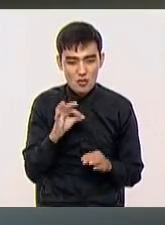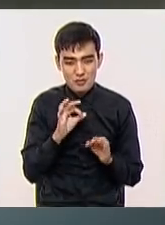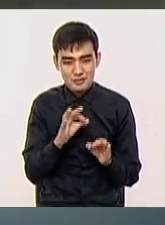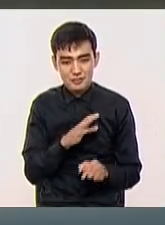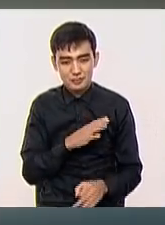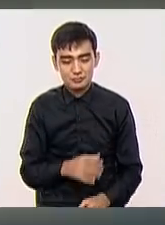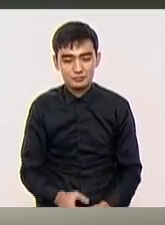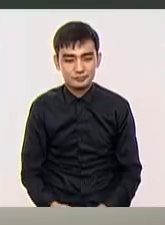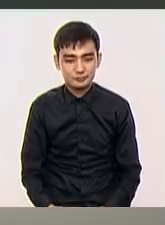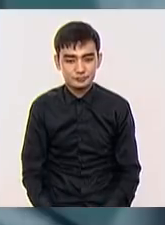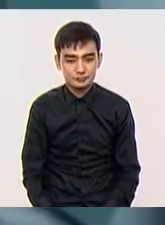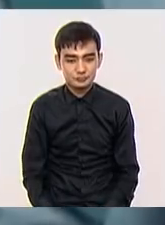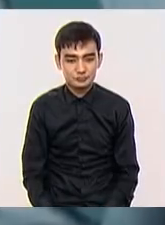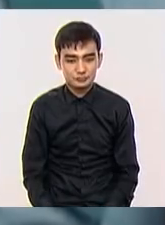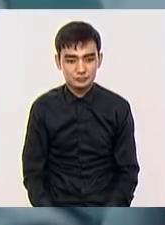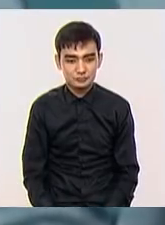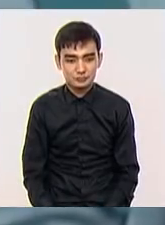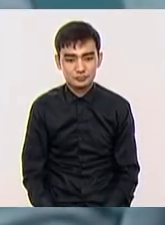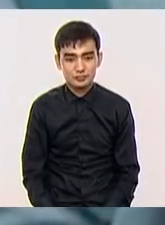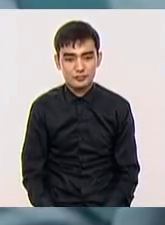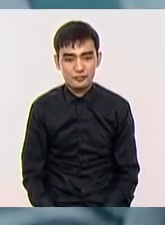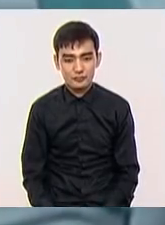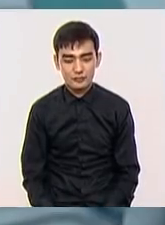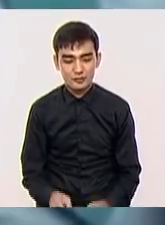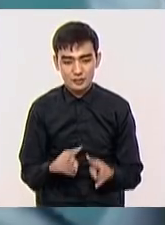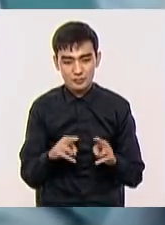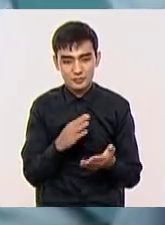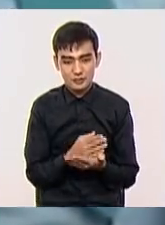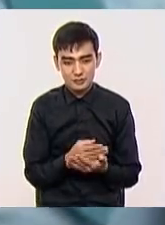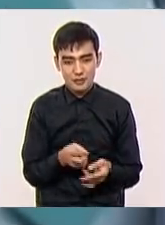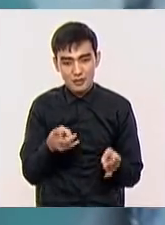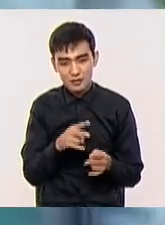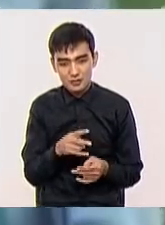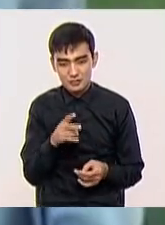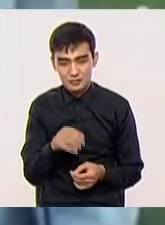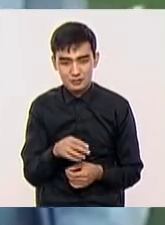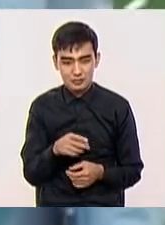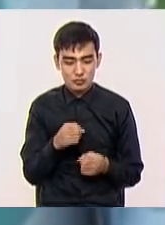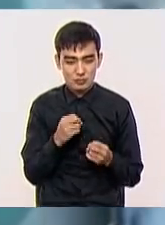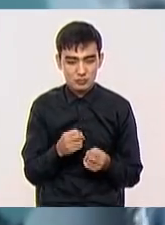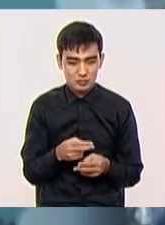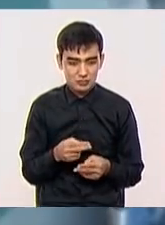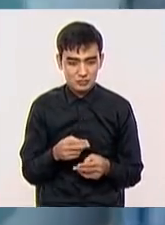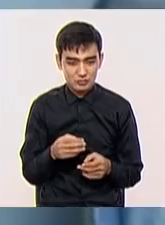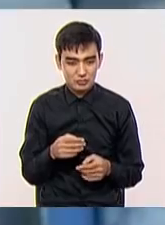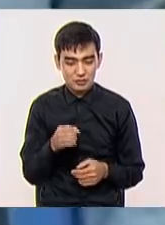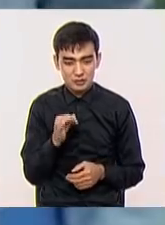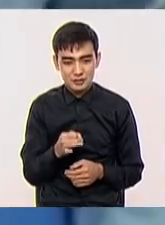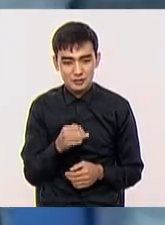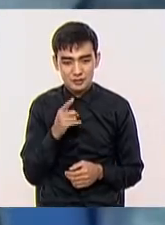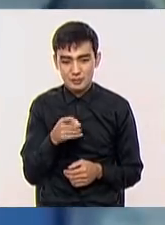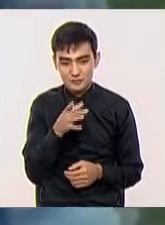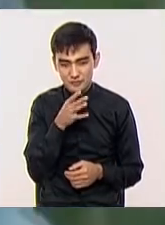берді. Бар ма қазір қалдықтарыңыз жерде? Қалдықтардан ештеңе жоқ, ол Өйткені ол